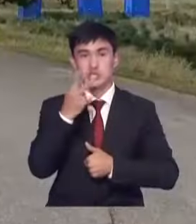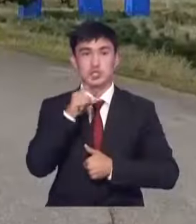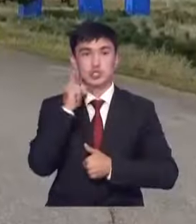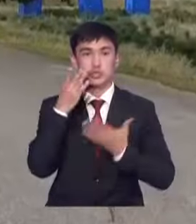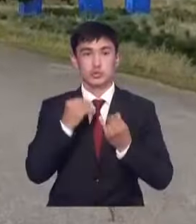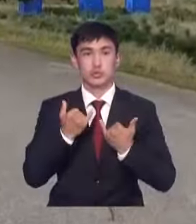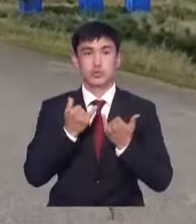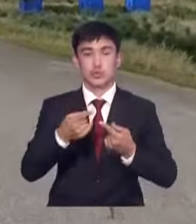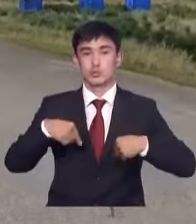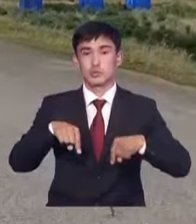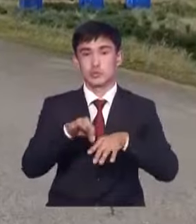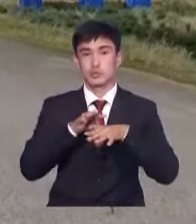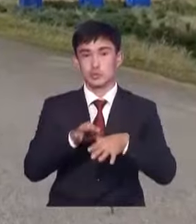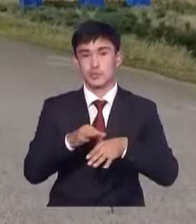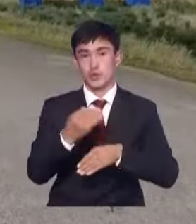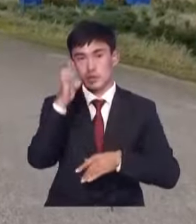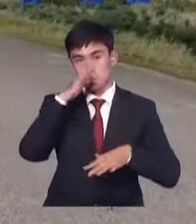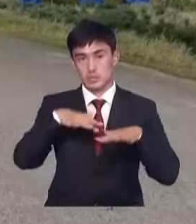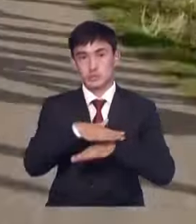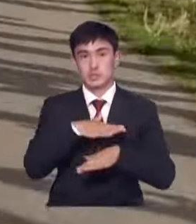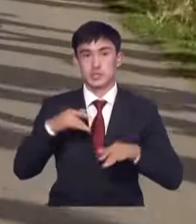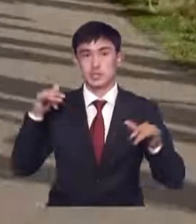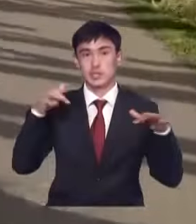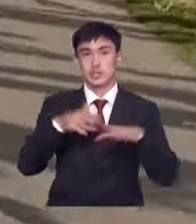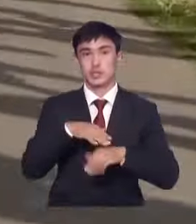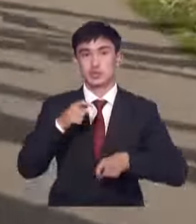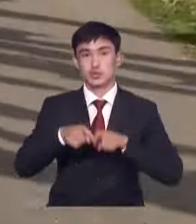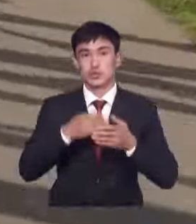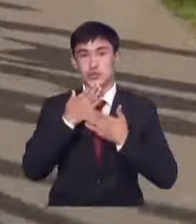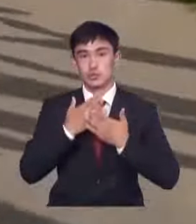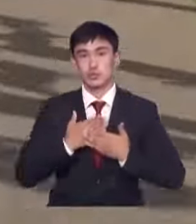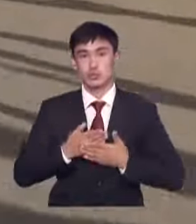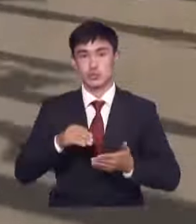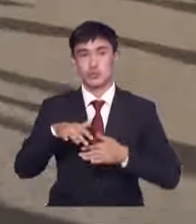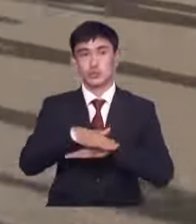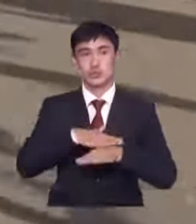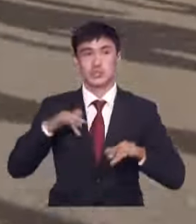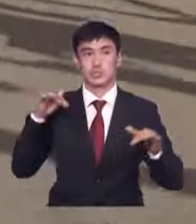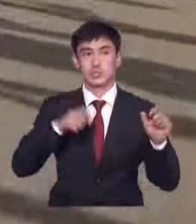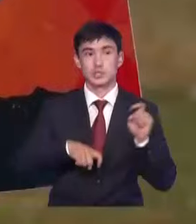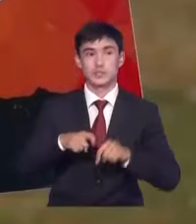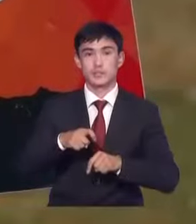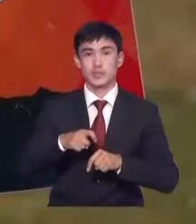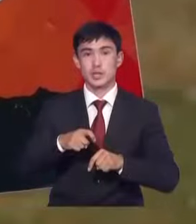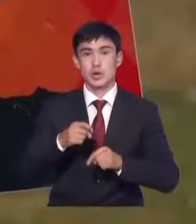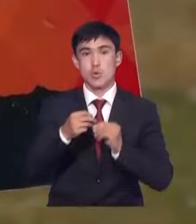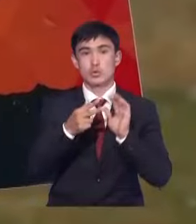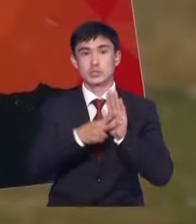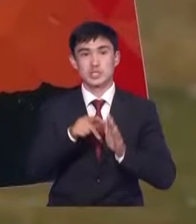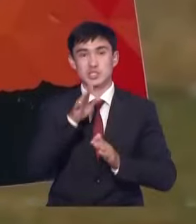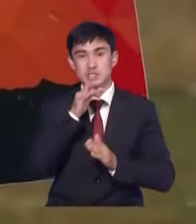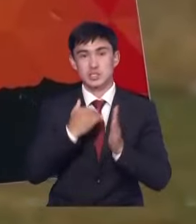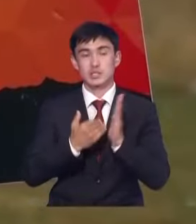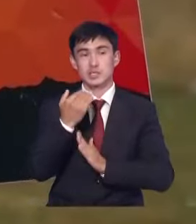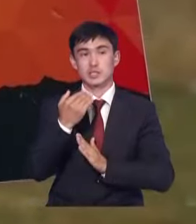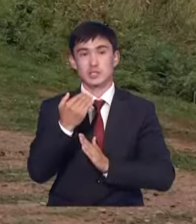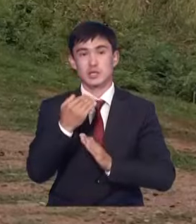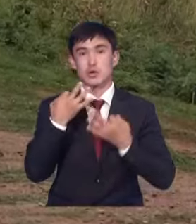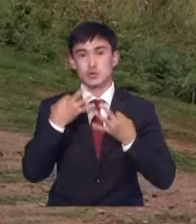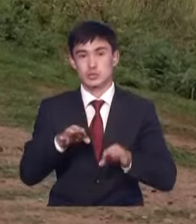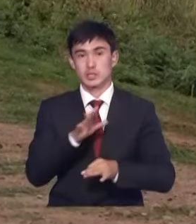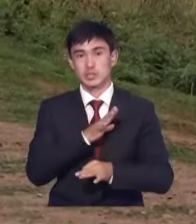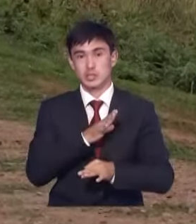күніне орай ұйымдастырылып отыр. Оған еліміздің түкпір-түкпірінен жүгіруді жақсы көретін тұрғындар жиналған. 18 жастан асқандарға ғана